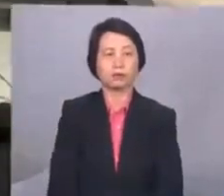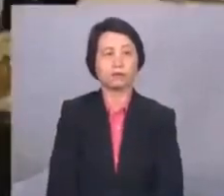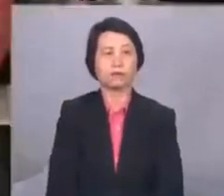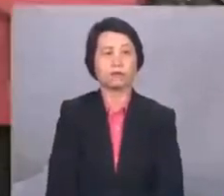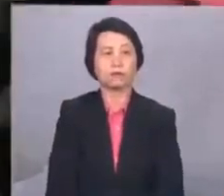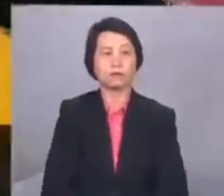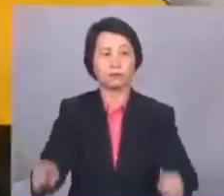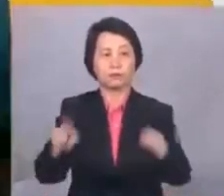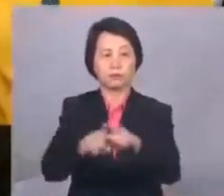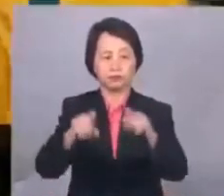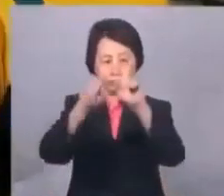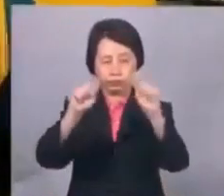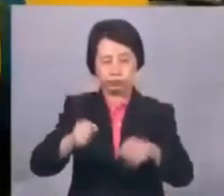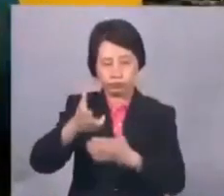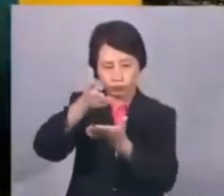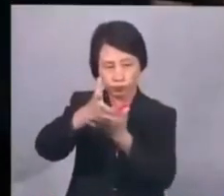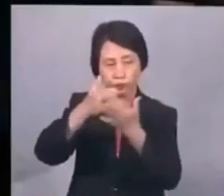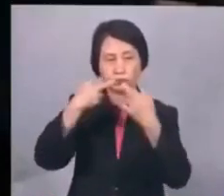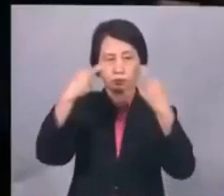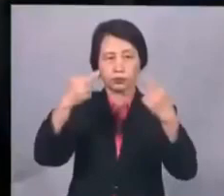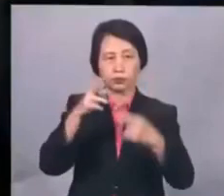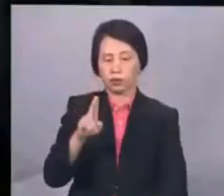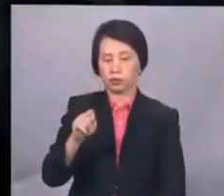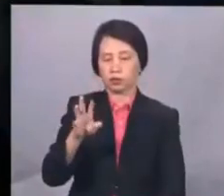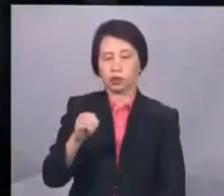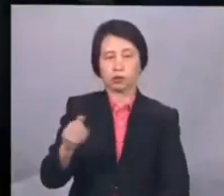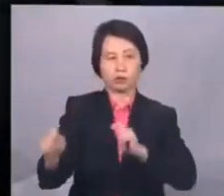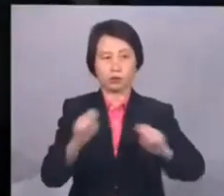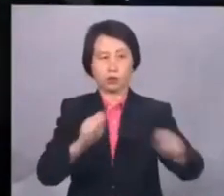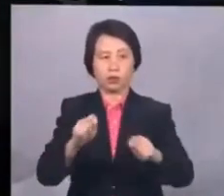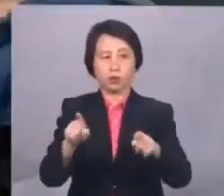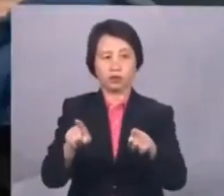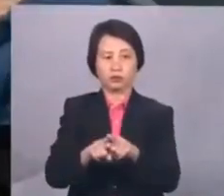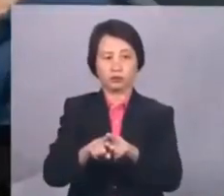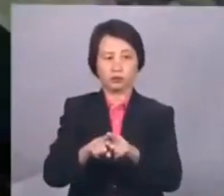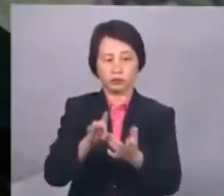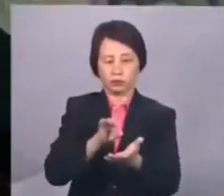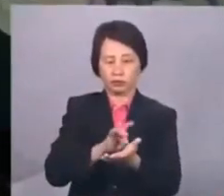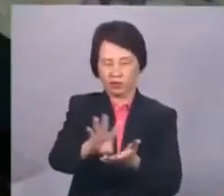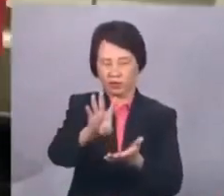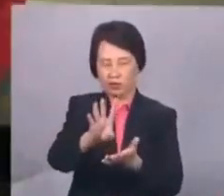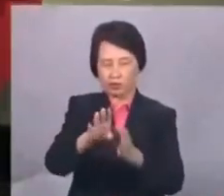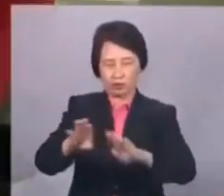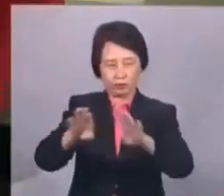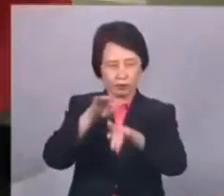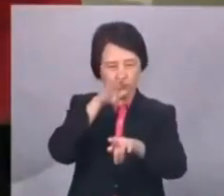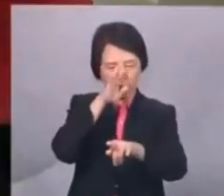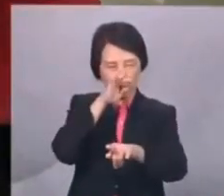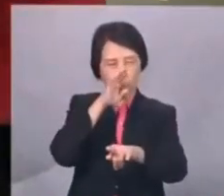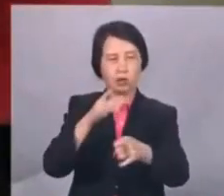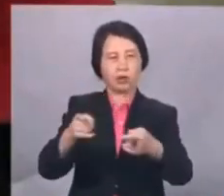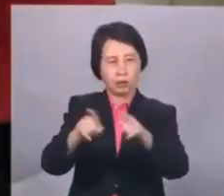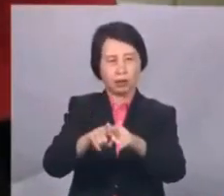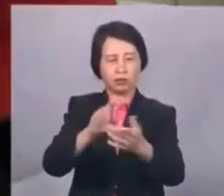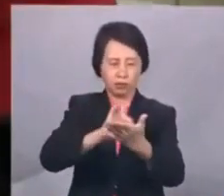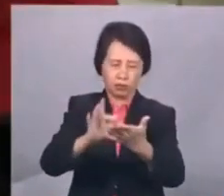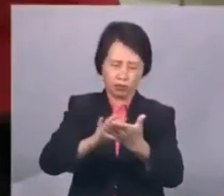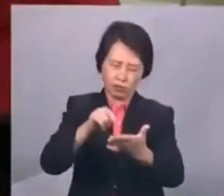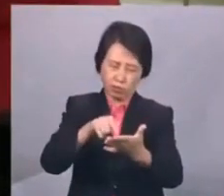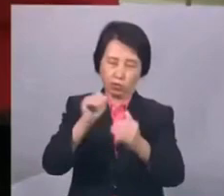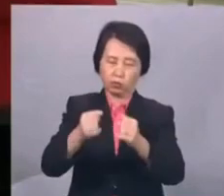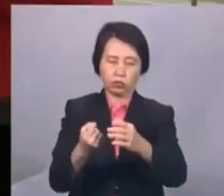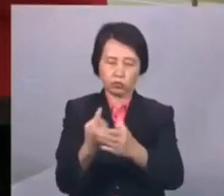Hai sebagai tes enggak punya resmi negara api M2 bertindak sebagai penangkis berita palsu yang perlu AC di media sosial